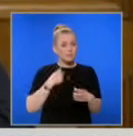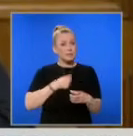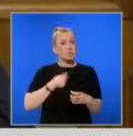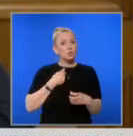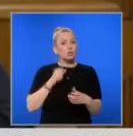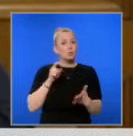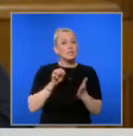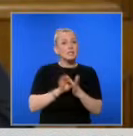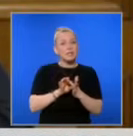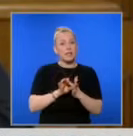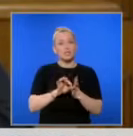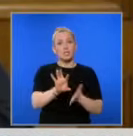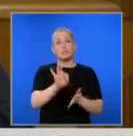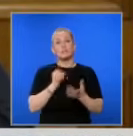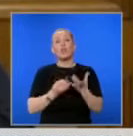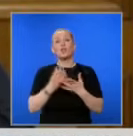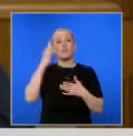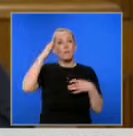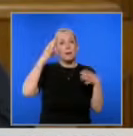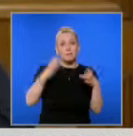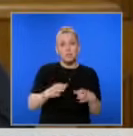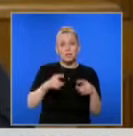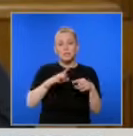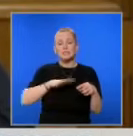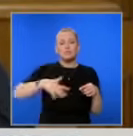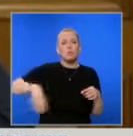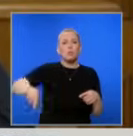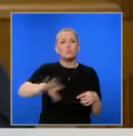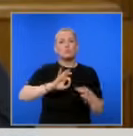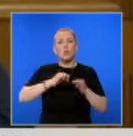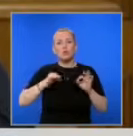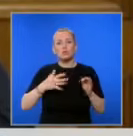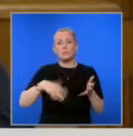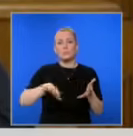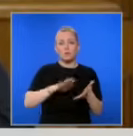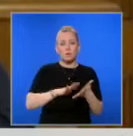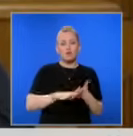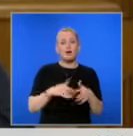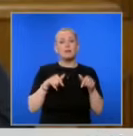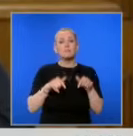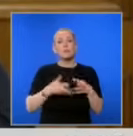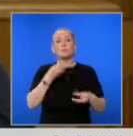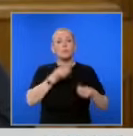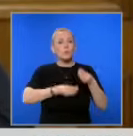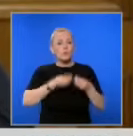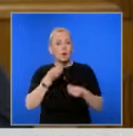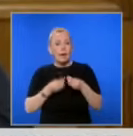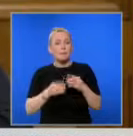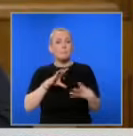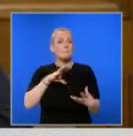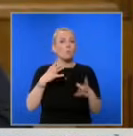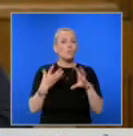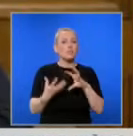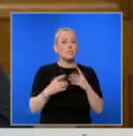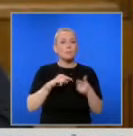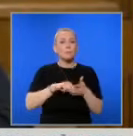правителство. В цялата тази сложна обстановка, наситена с проблеми, с политически